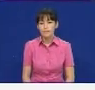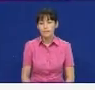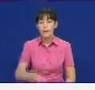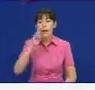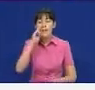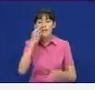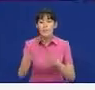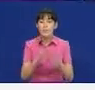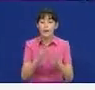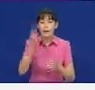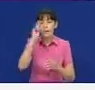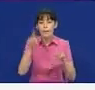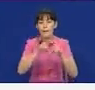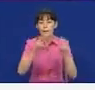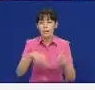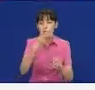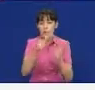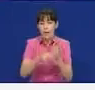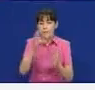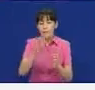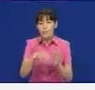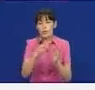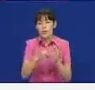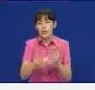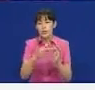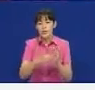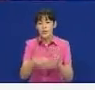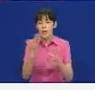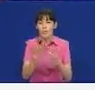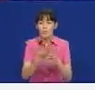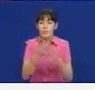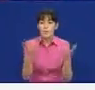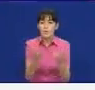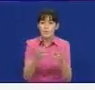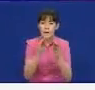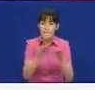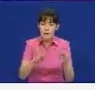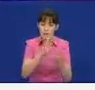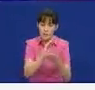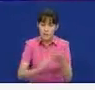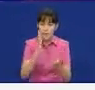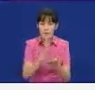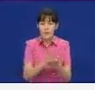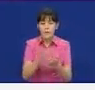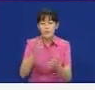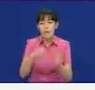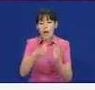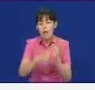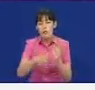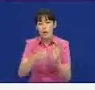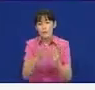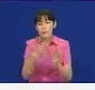Шымкент қалалық білім мекемелерінде 26787 әлеуметтік көмекті қажет ететін балалар есепте тұрады. Оның ішінде